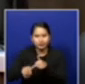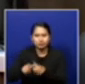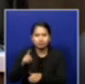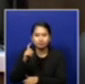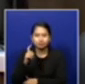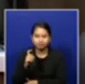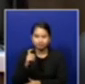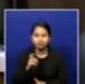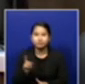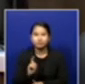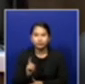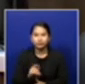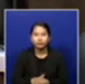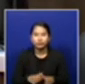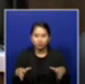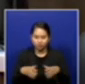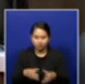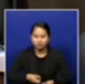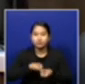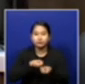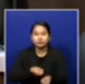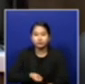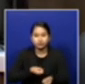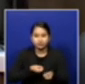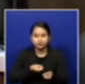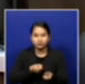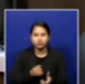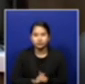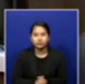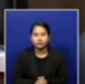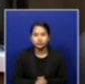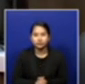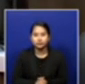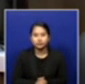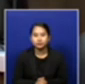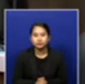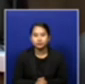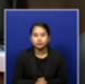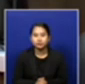เกษตรกรที่มีบุญคุณต่อประเทศนั้น